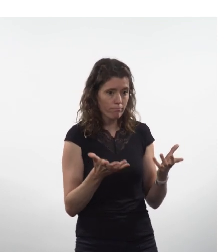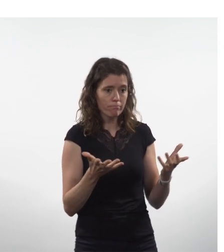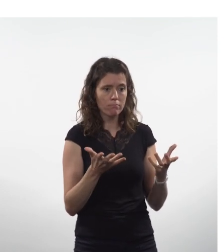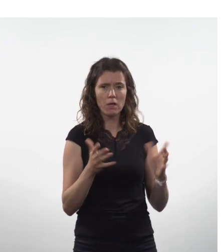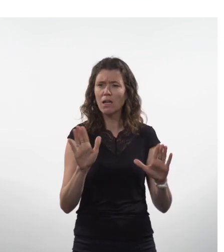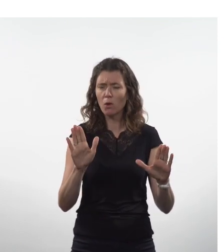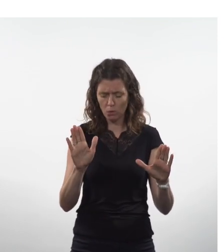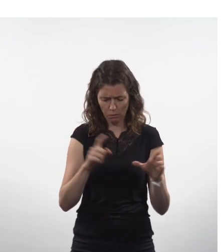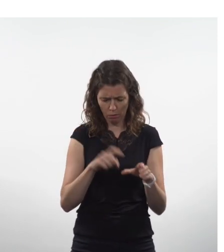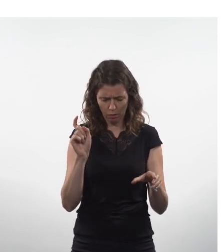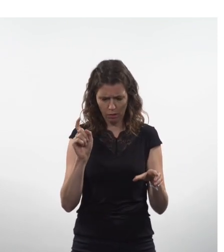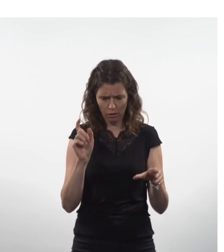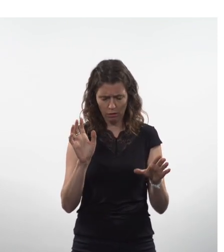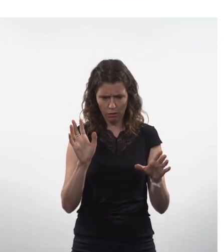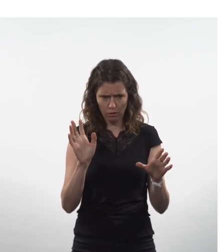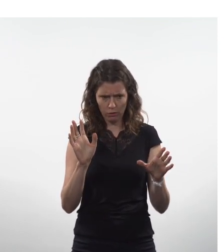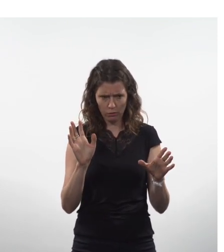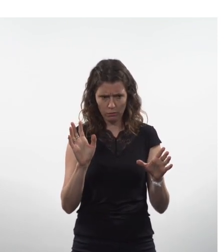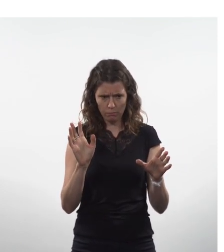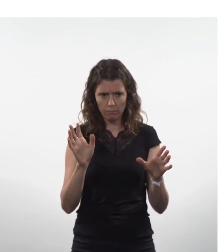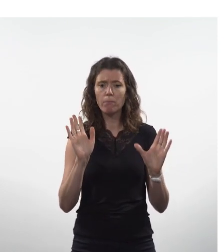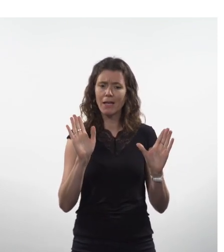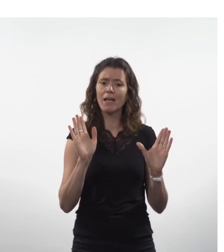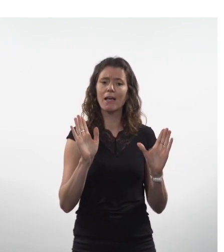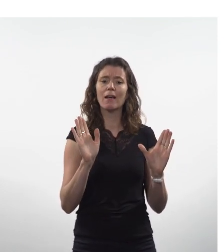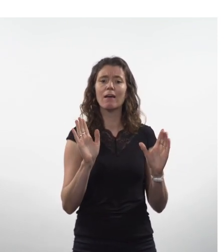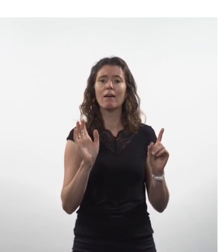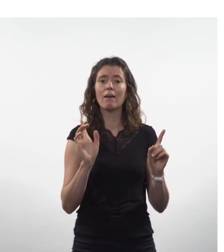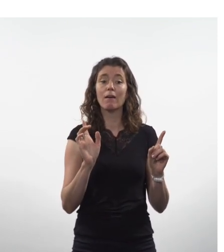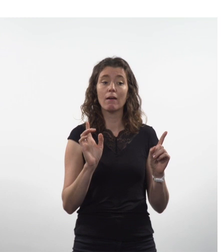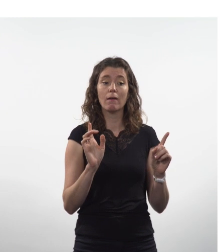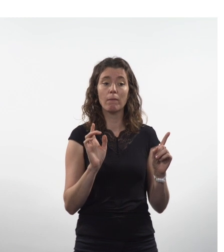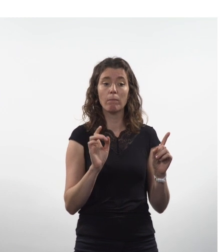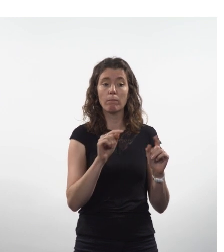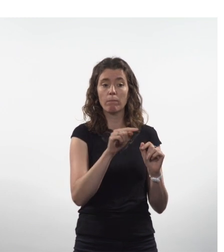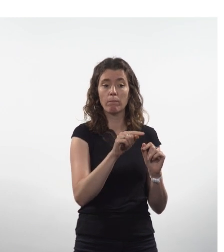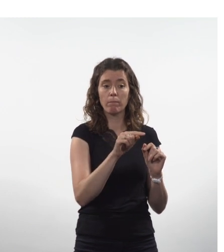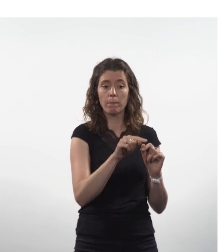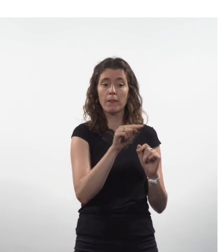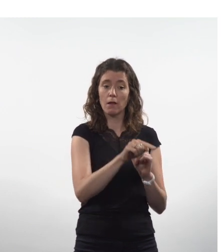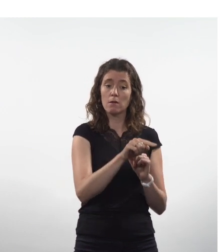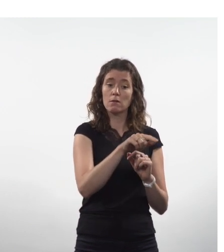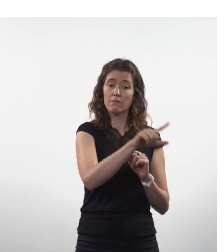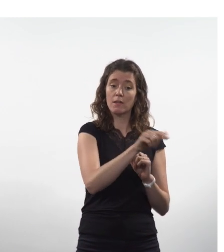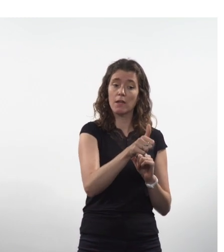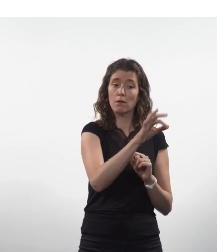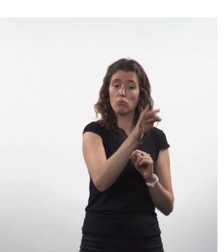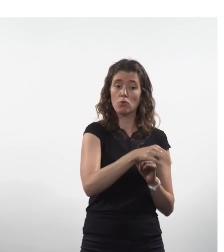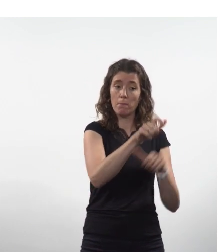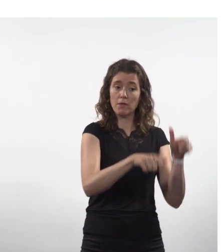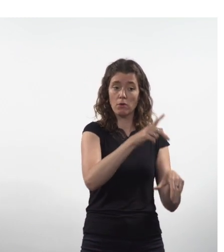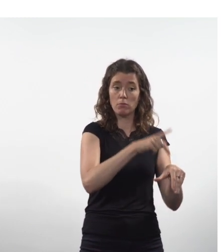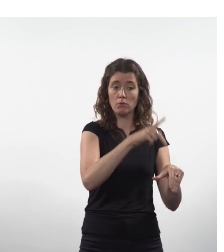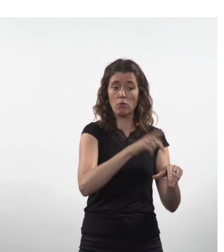attends, mais que les patients sourds, il y a quand même 21% de patients sourds